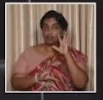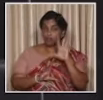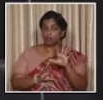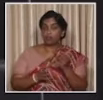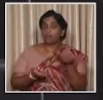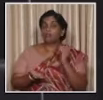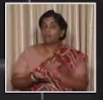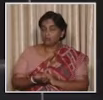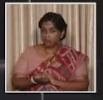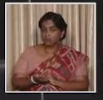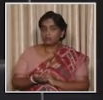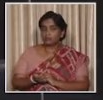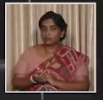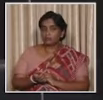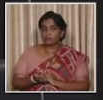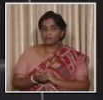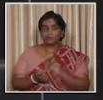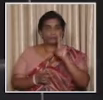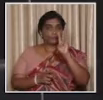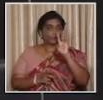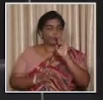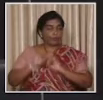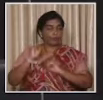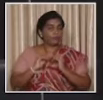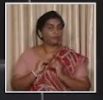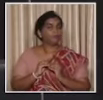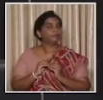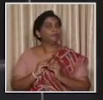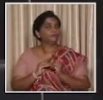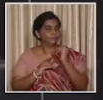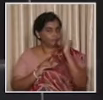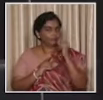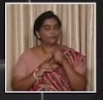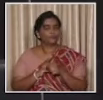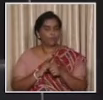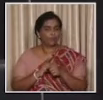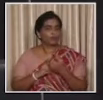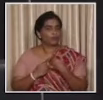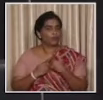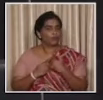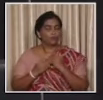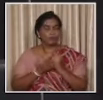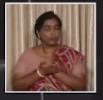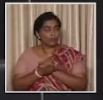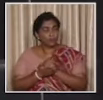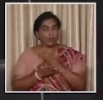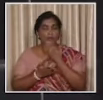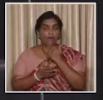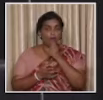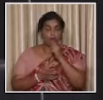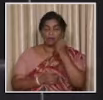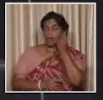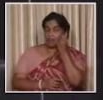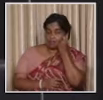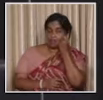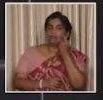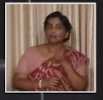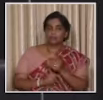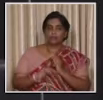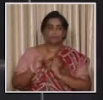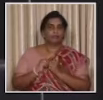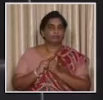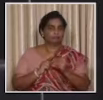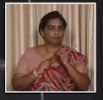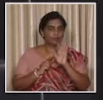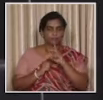eka tawat 125kin wedi karanna අපි සැමට ජලය කියන මේ සංකල්පය ක්‍රියාත්මක